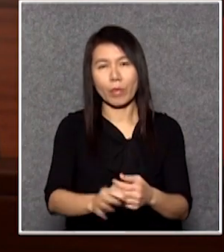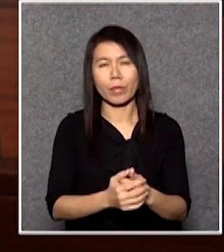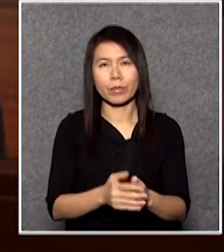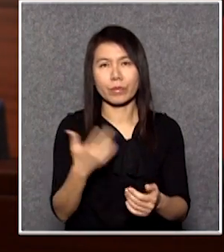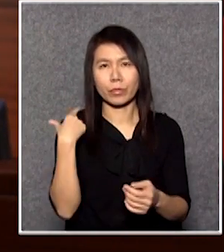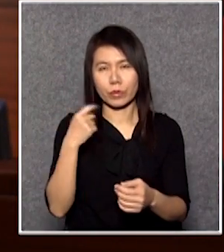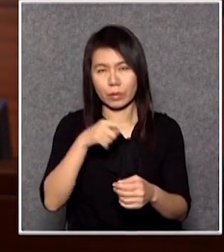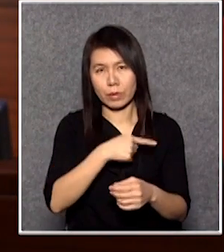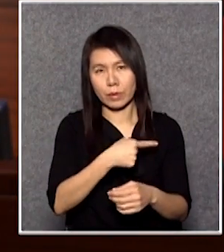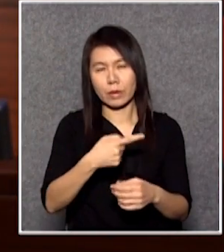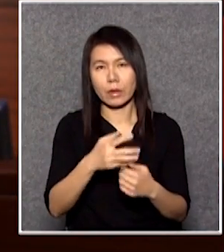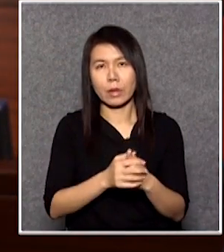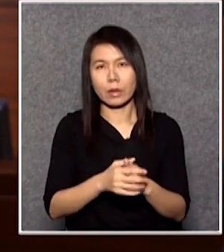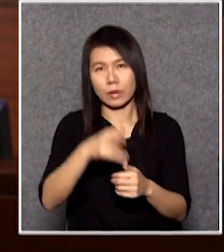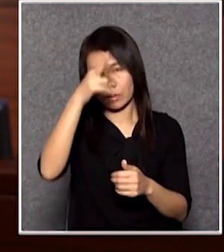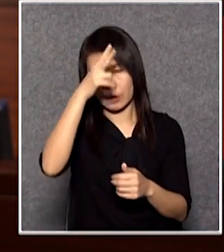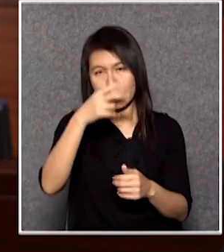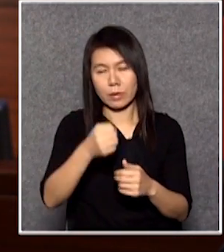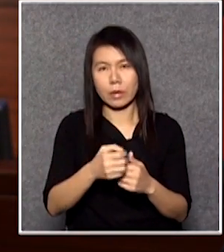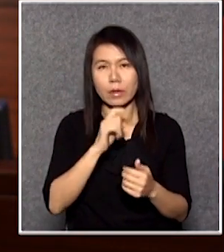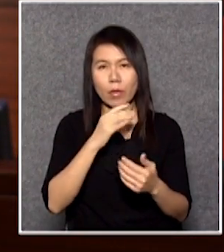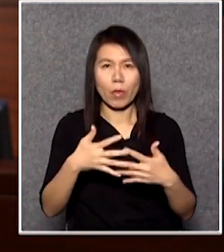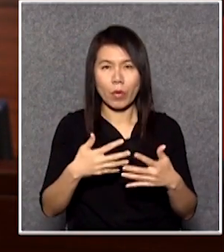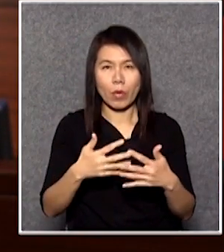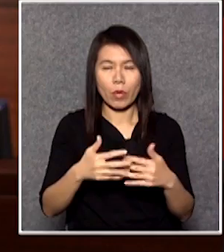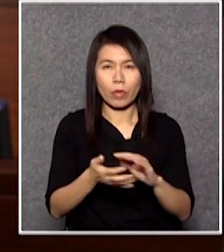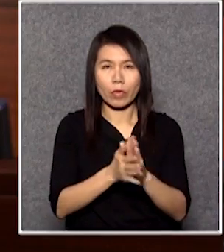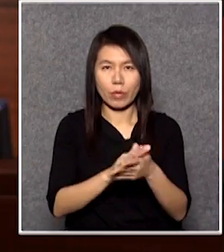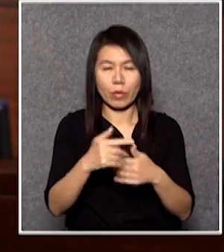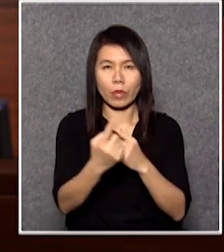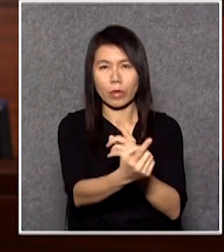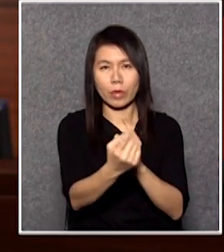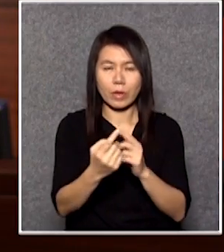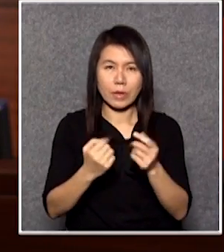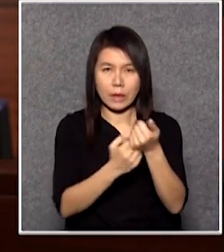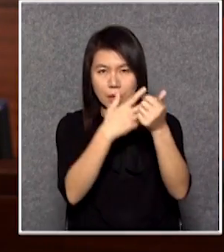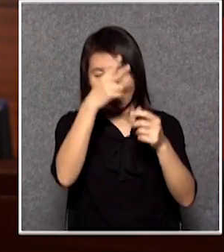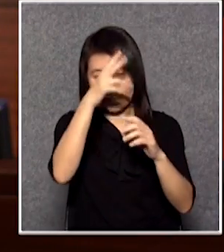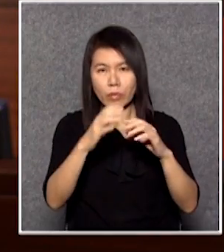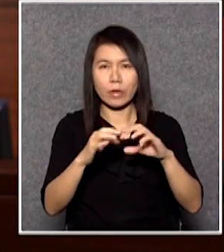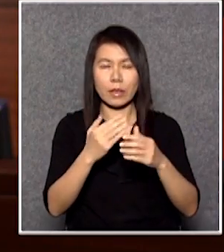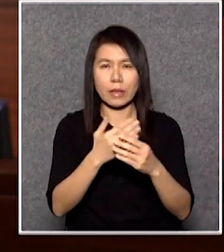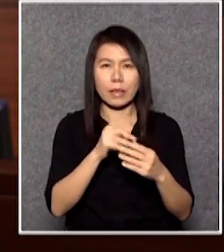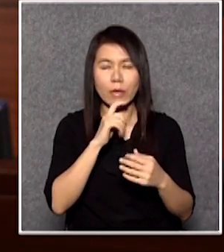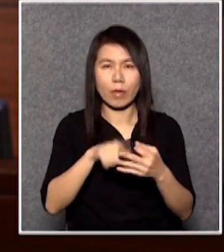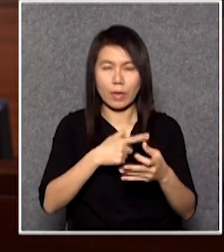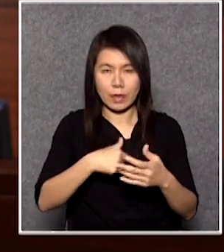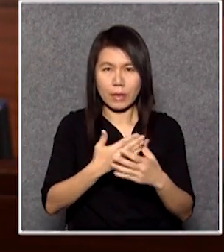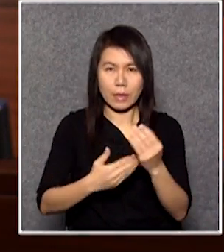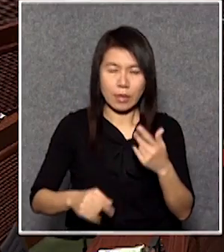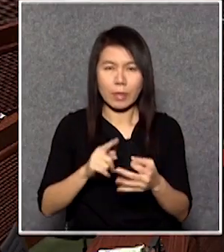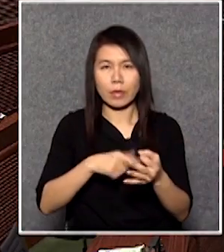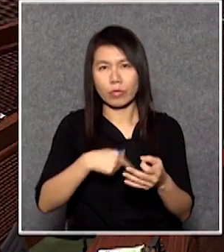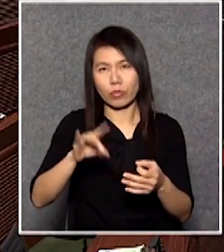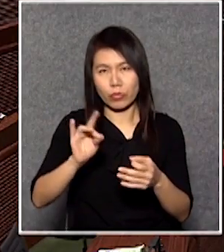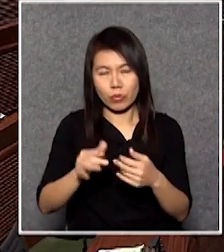期一特首即抽去百忙中抽空見到幾個建制派的議員，包括葉國軒、張華峰、